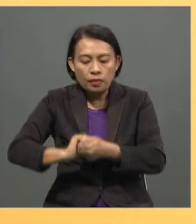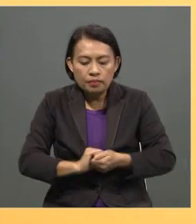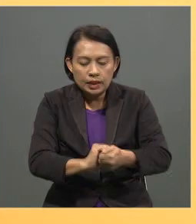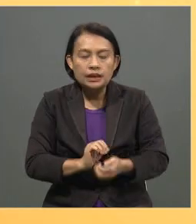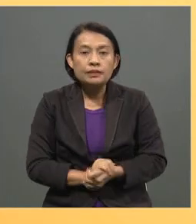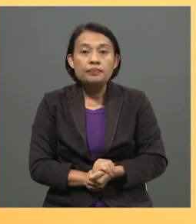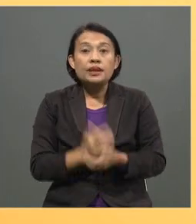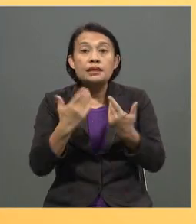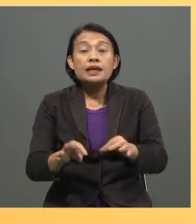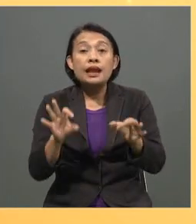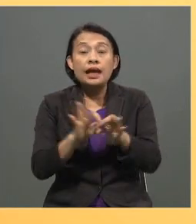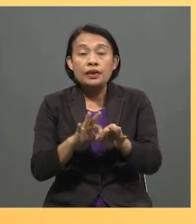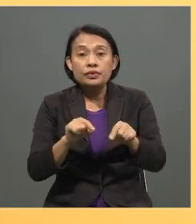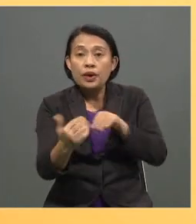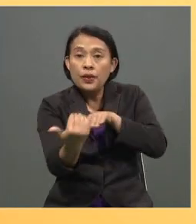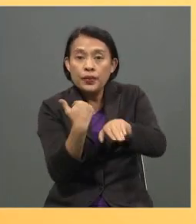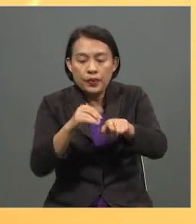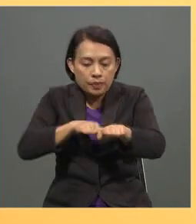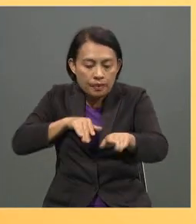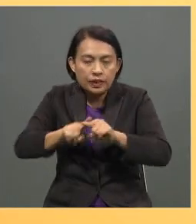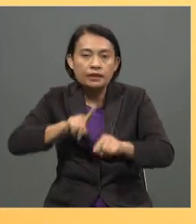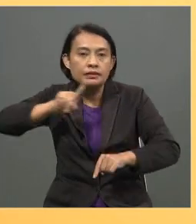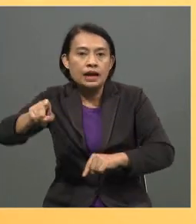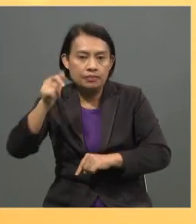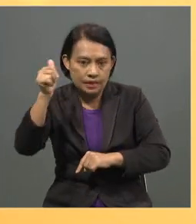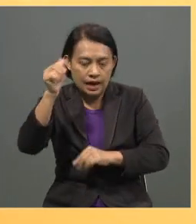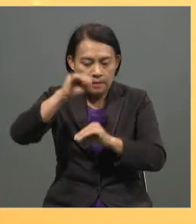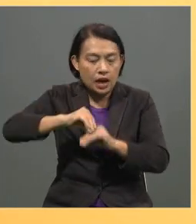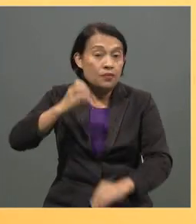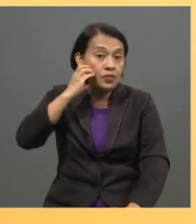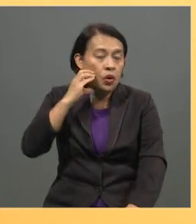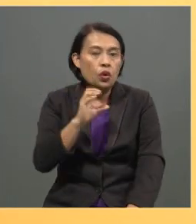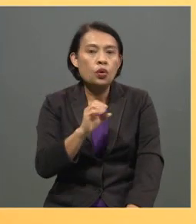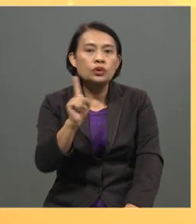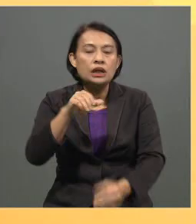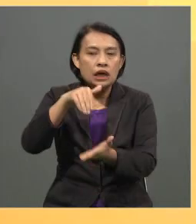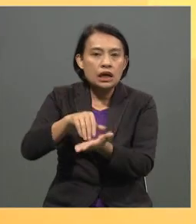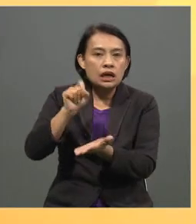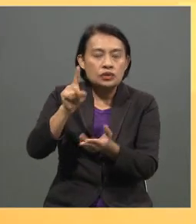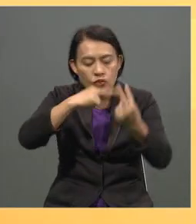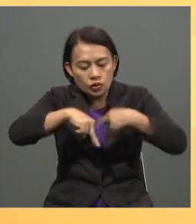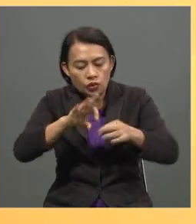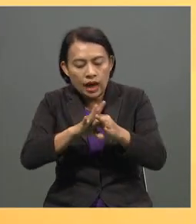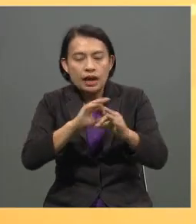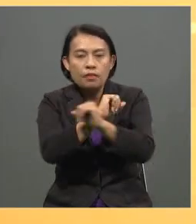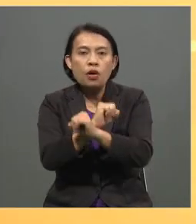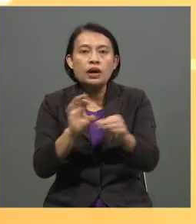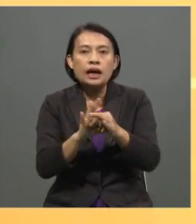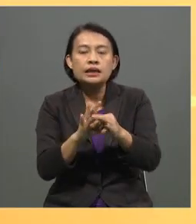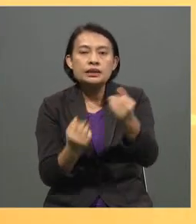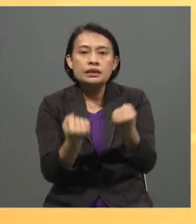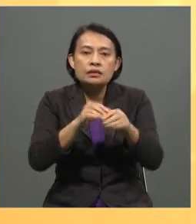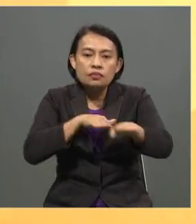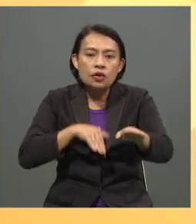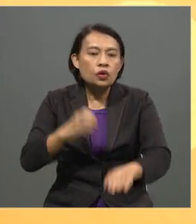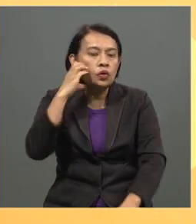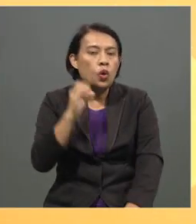สภาพการจราจรก็สามารถสอบถามข้อมูลเพิ่มเติมได้โดยโทรไปที่ศูนย์ควบคุมและสั่งการจราจรนะครับหมายเลขโทรศัพท์